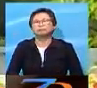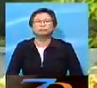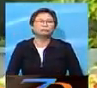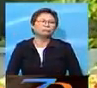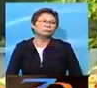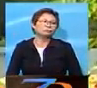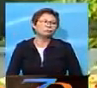negara